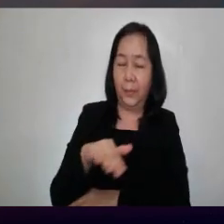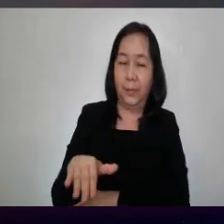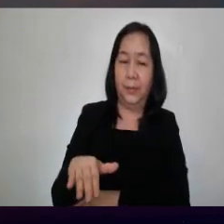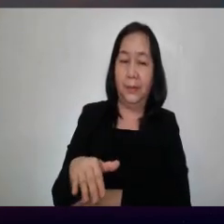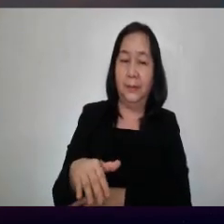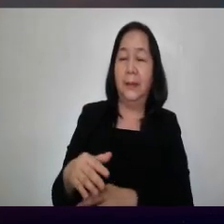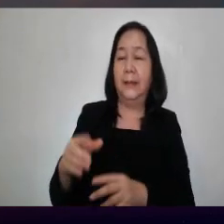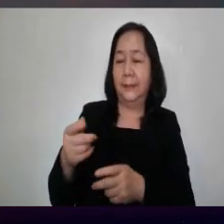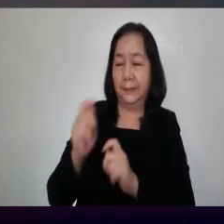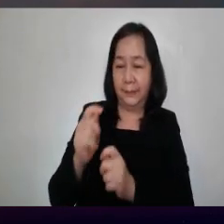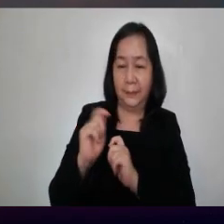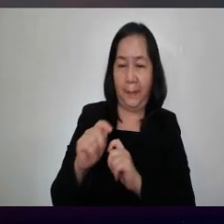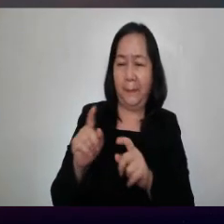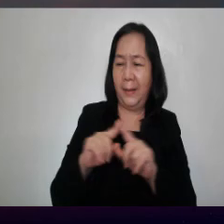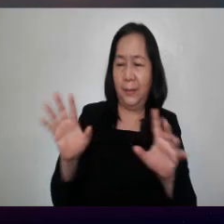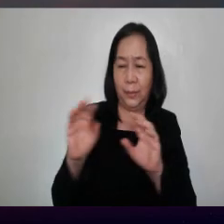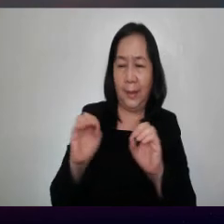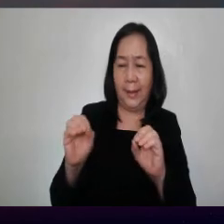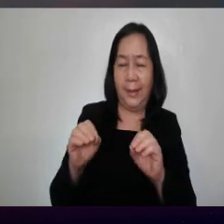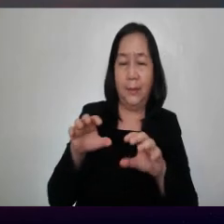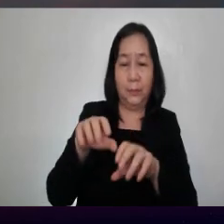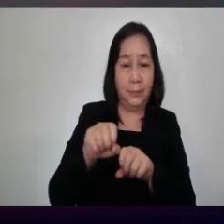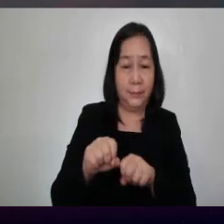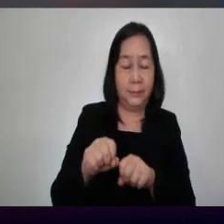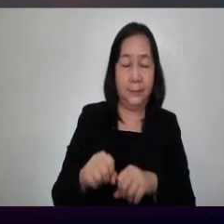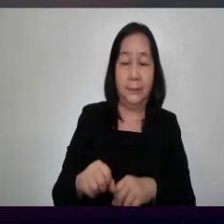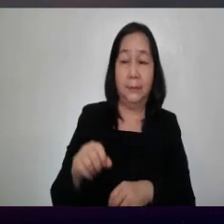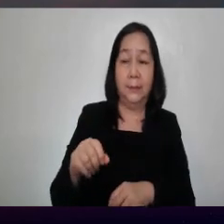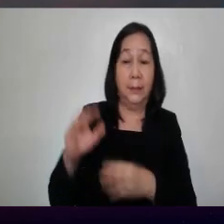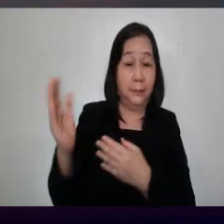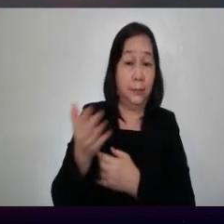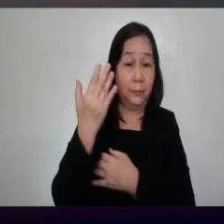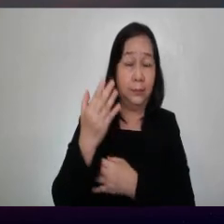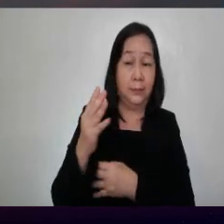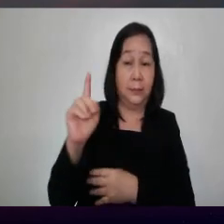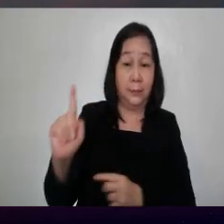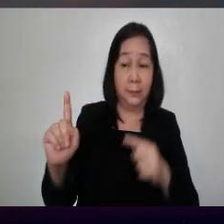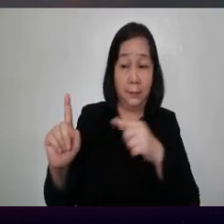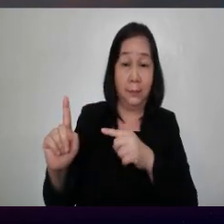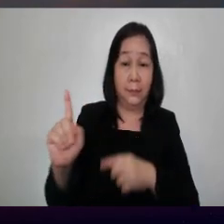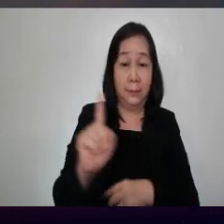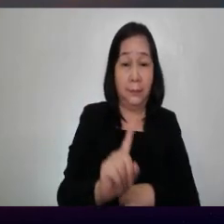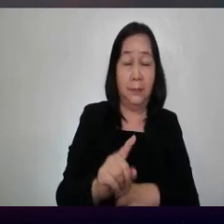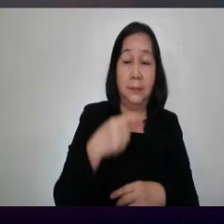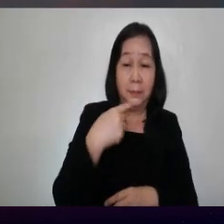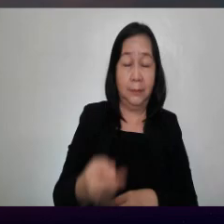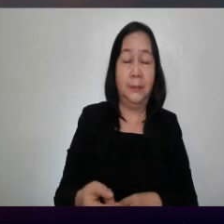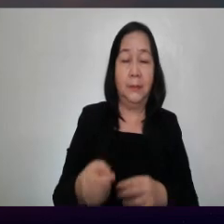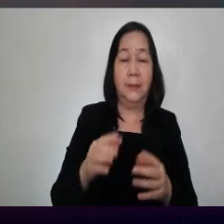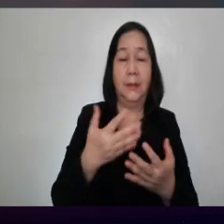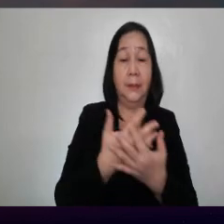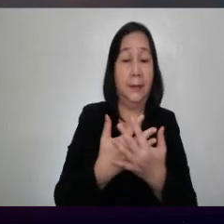Ngunit wala silang nahuli. Nang mag-umaga, may isang lalaki sa dalampasigan na nagsabi sa kanila